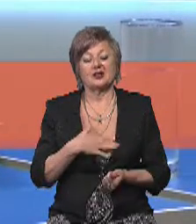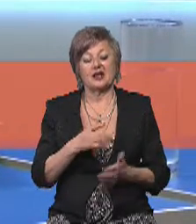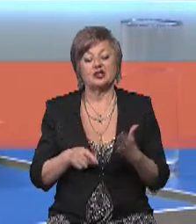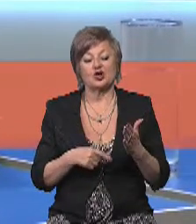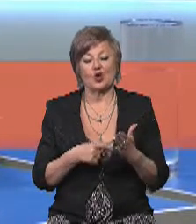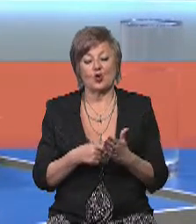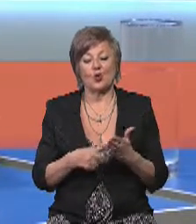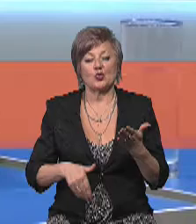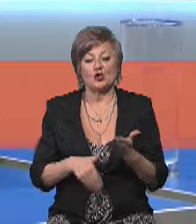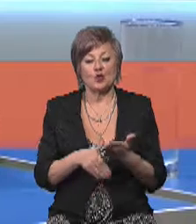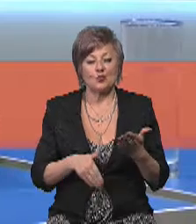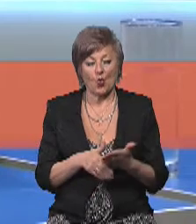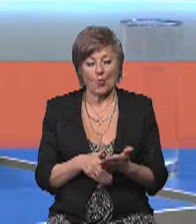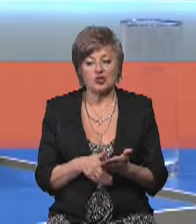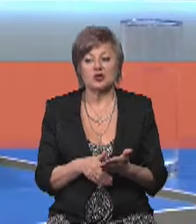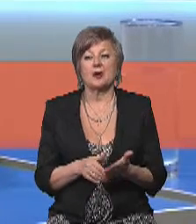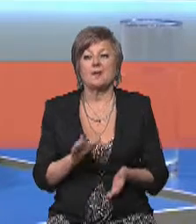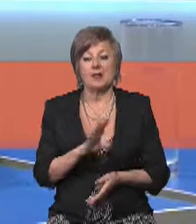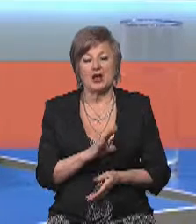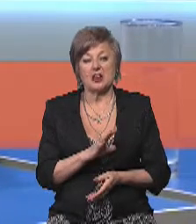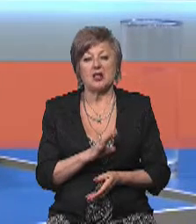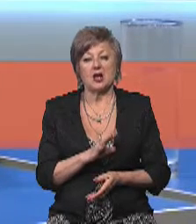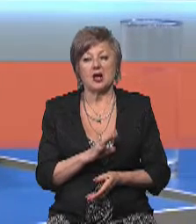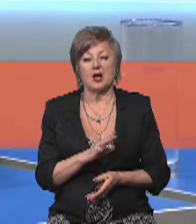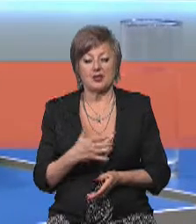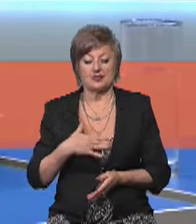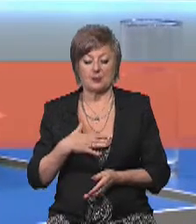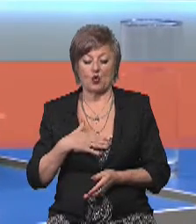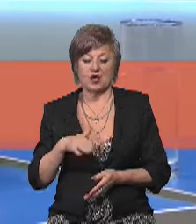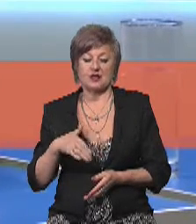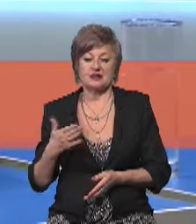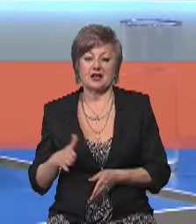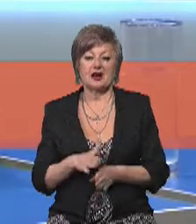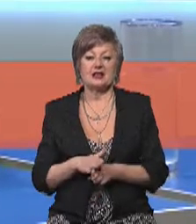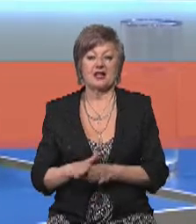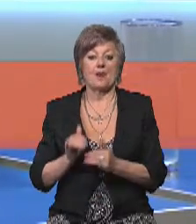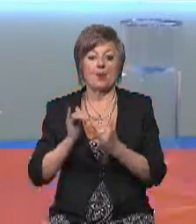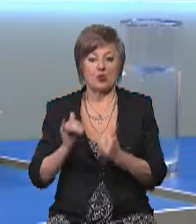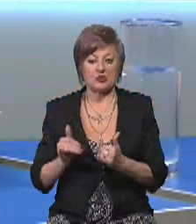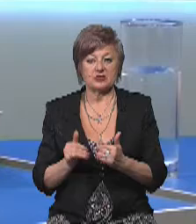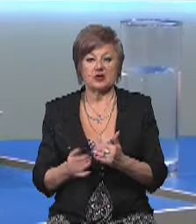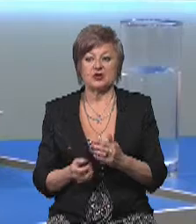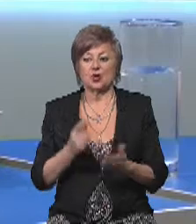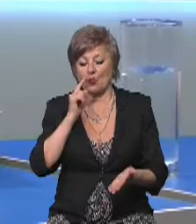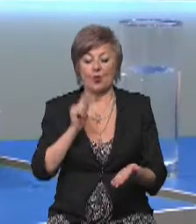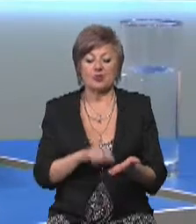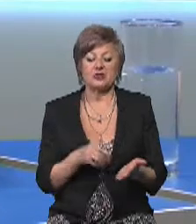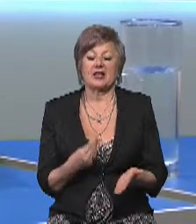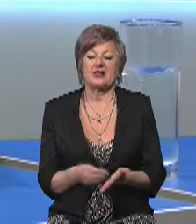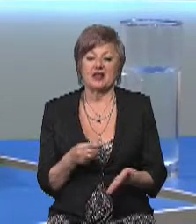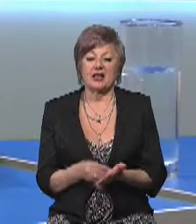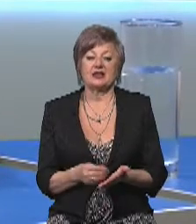містом субвенції, були з мого боку забезпечення надходження грошові і